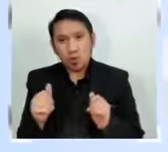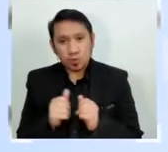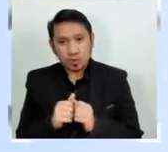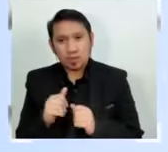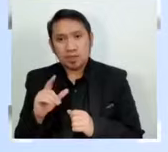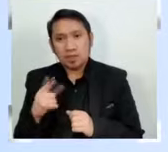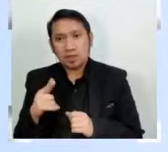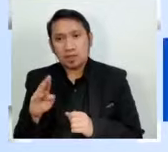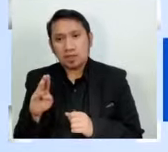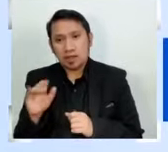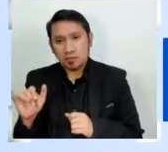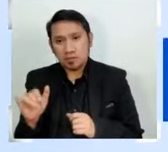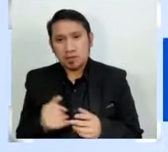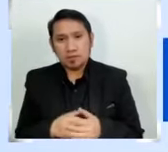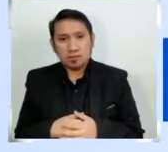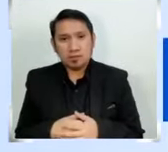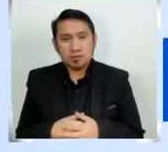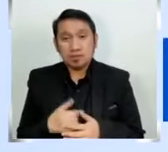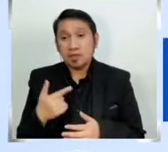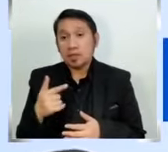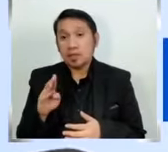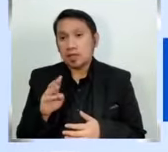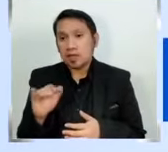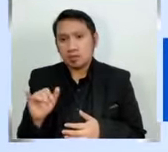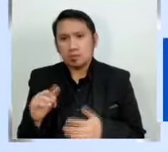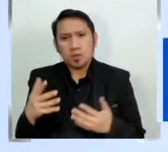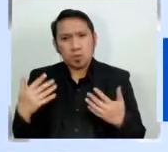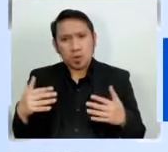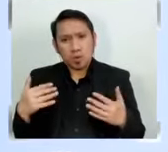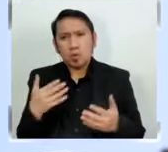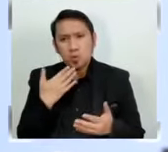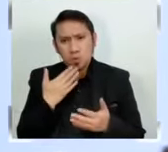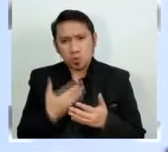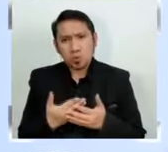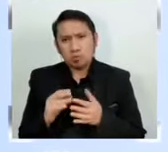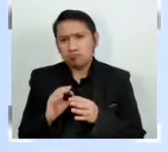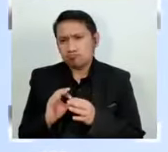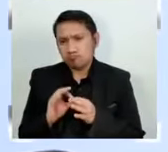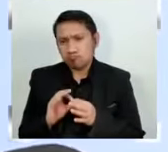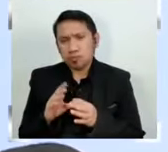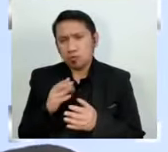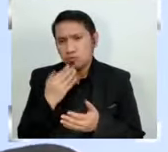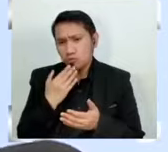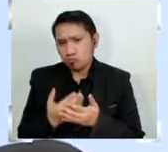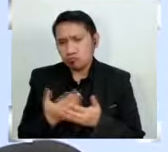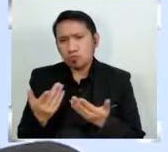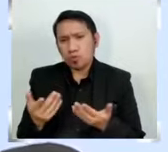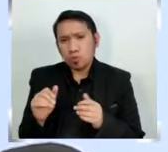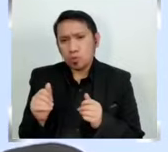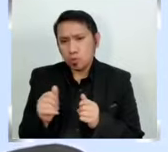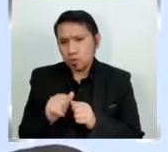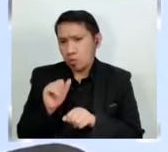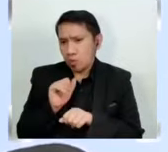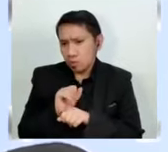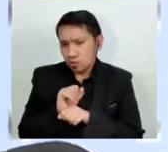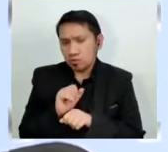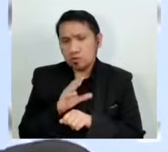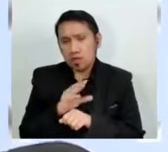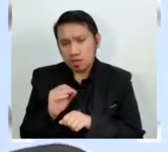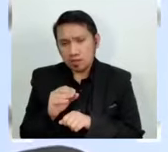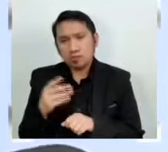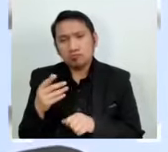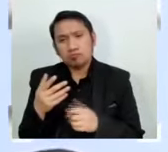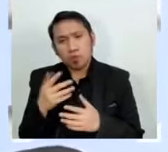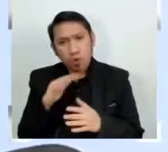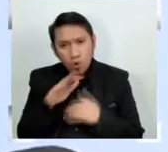Actually, magaang katrabaho si Kuya Gabby at lahat ng mga cast doon, si Lucky Rai, lahat kami doon talaga looking forward na